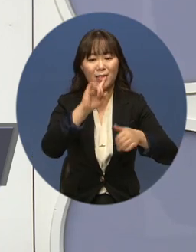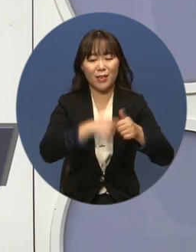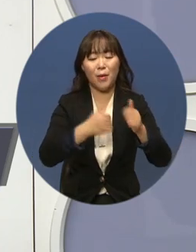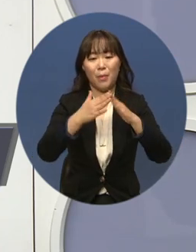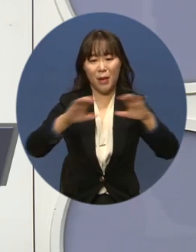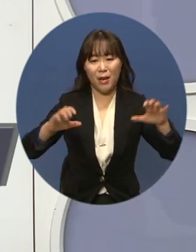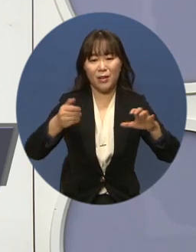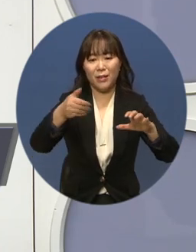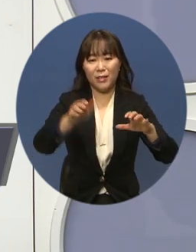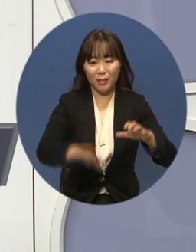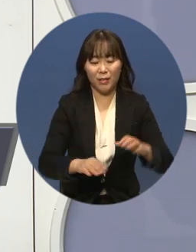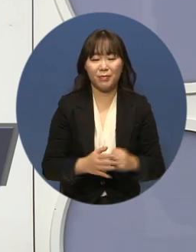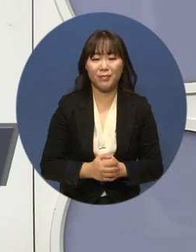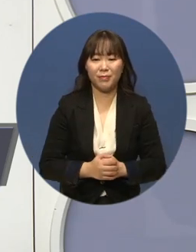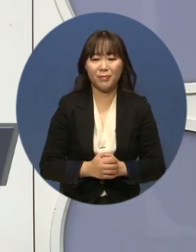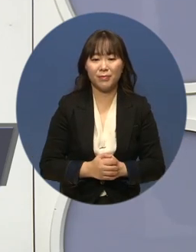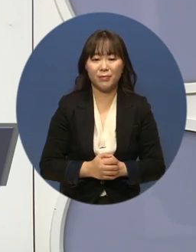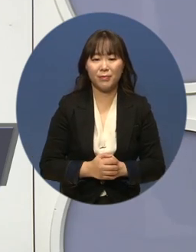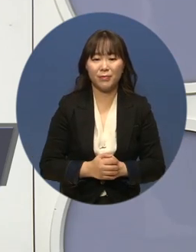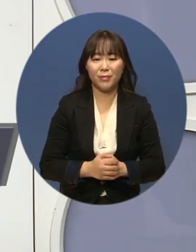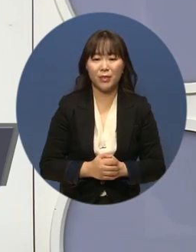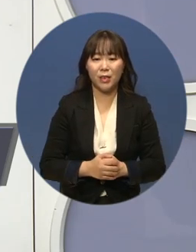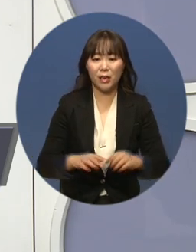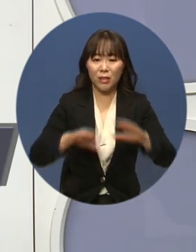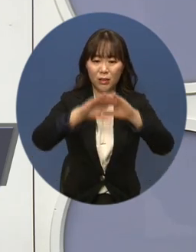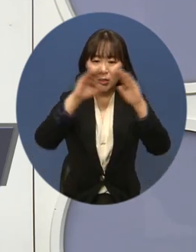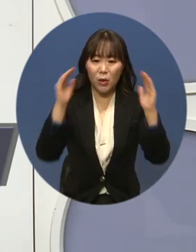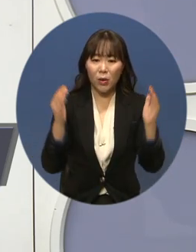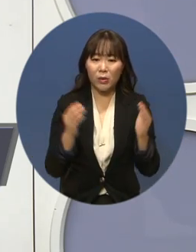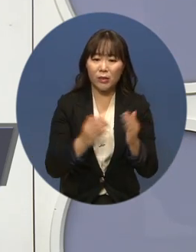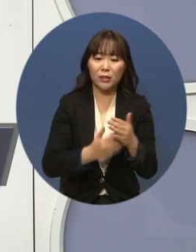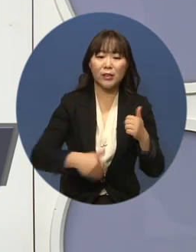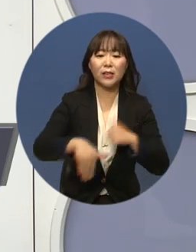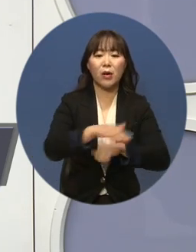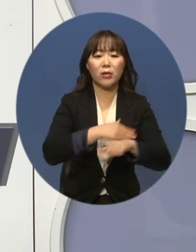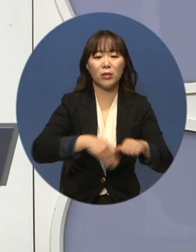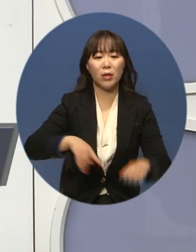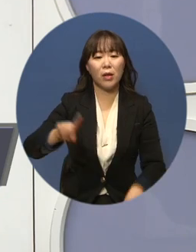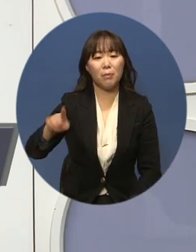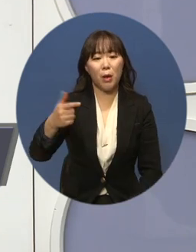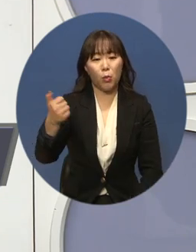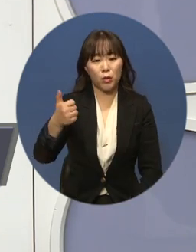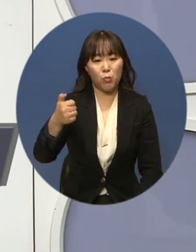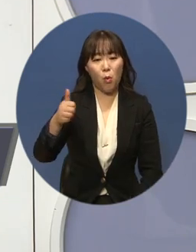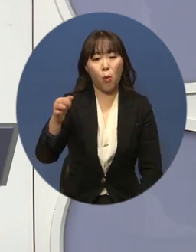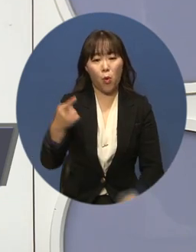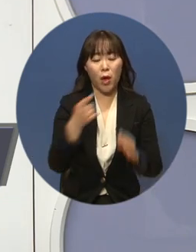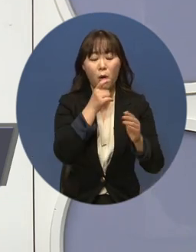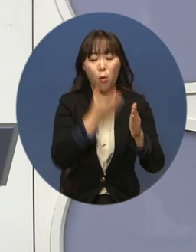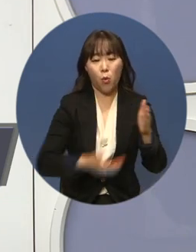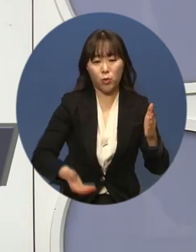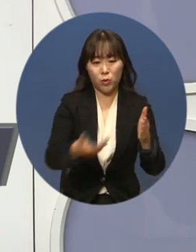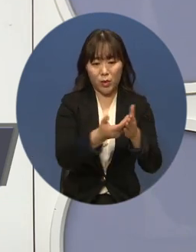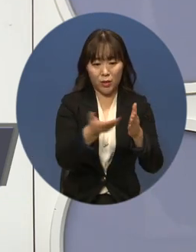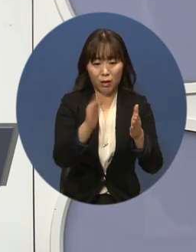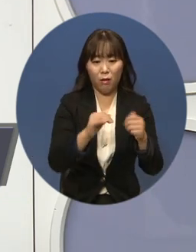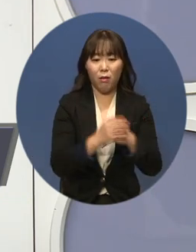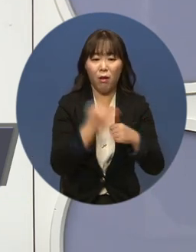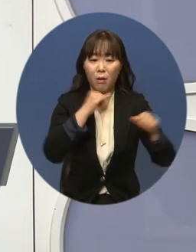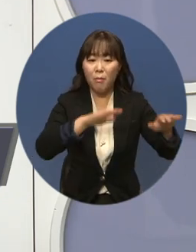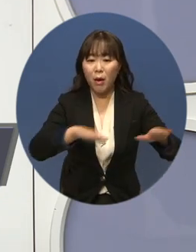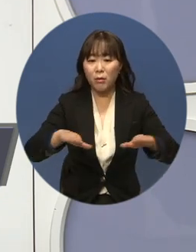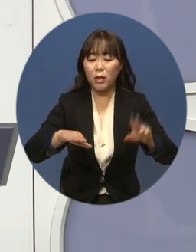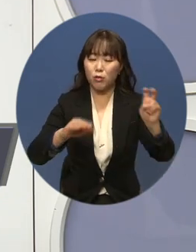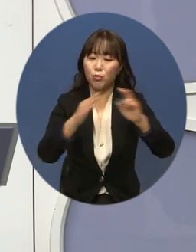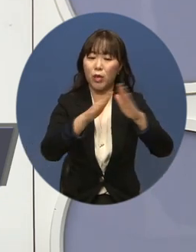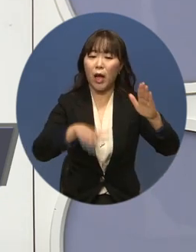마을인데 그 어촌 이제 전체 마을 호수는 155 정도 되는데 어촌계 20가구만